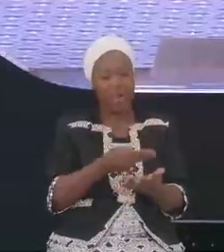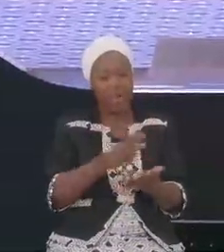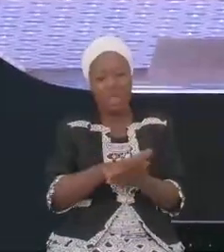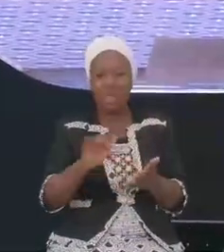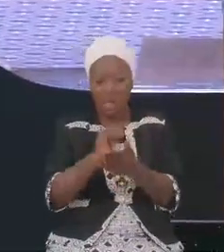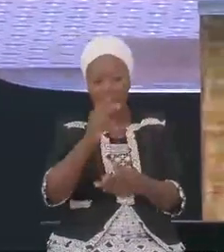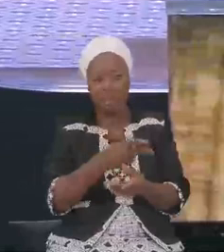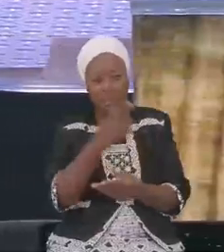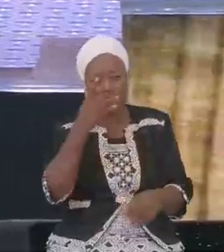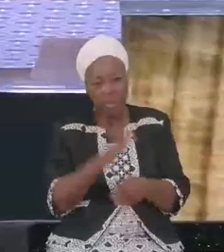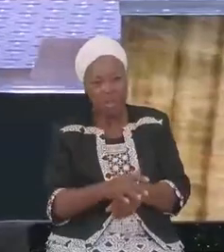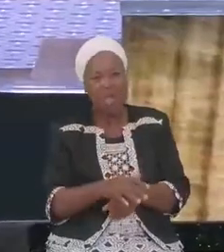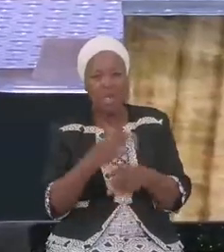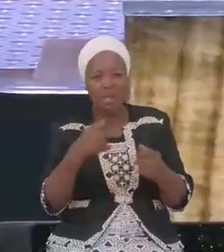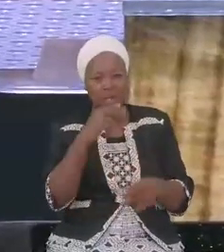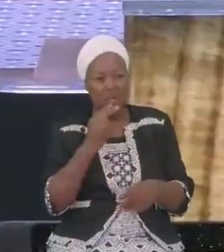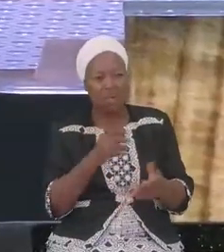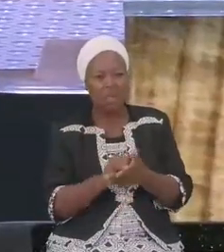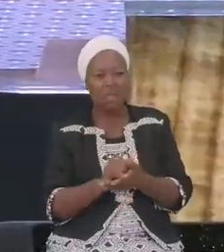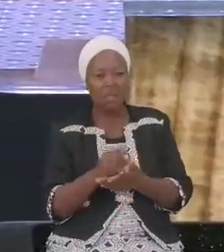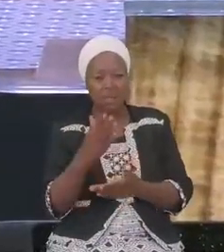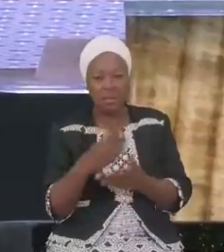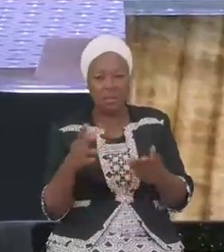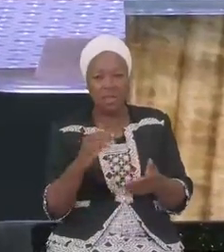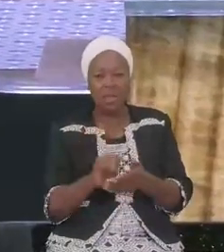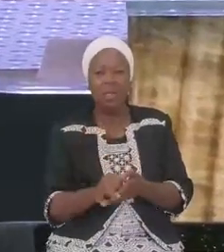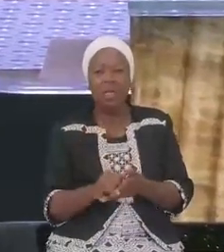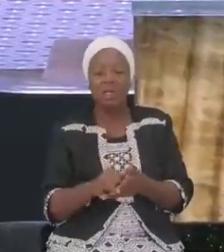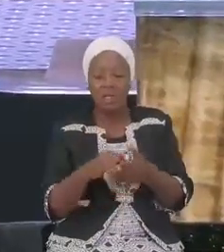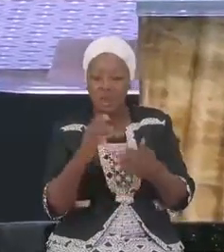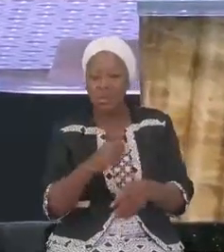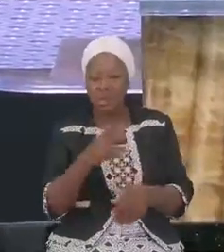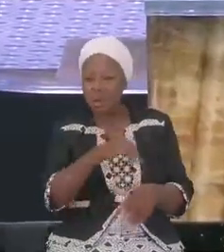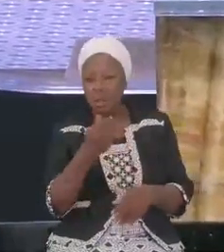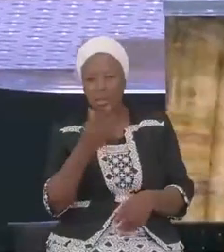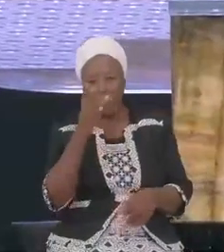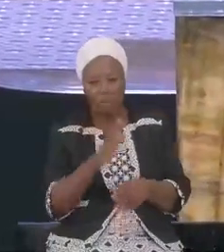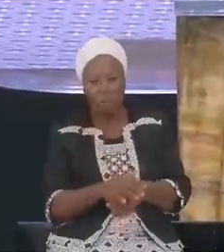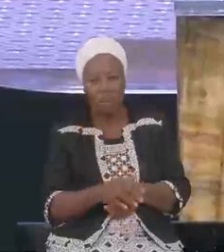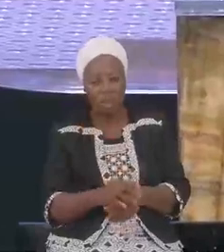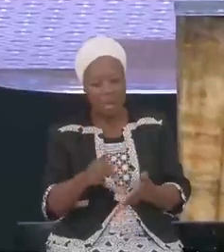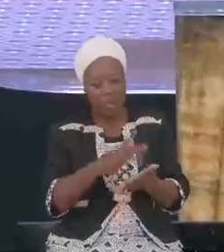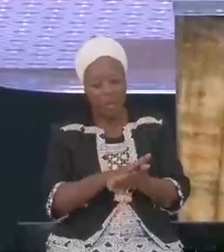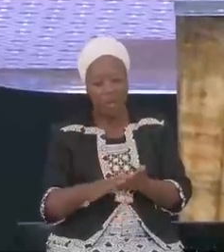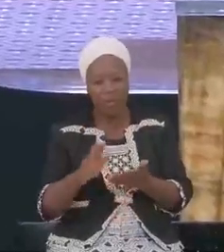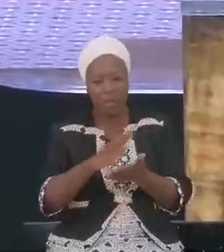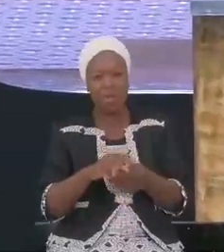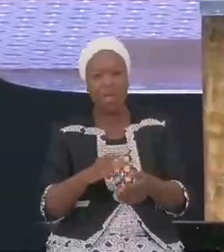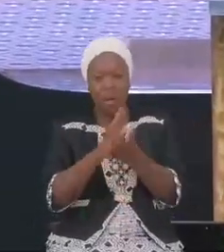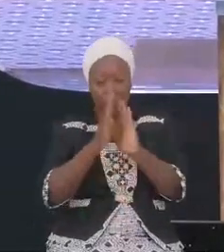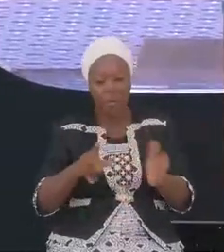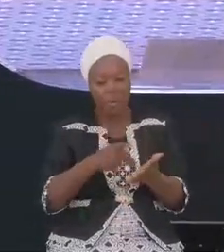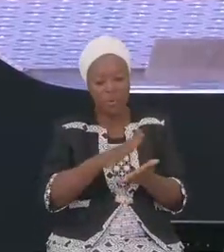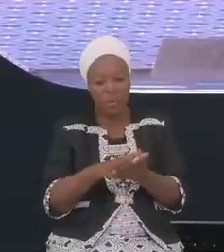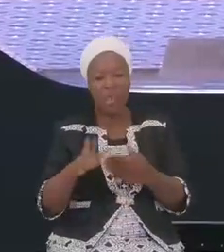dit, il y a quelque chose maintenant qui accompagne la paix, la pureté, et c'est la puissance de Dieu.